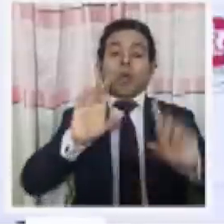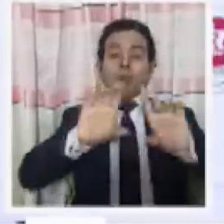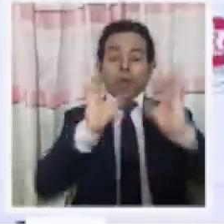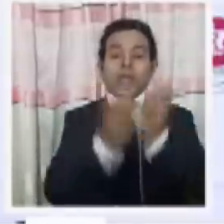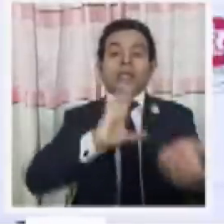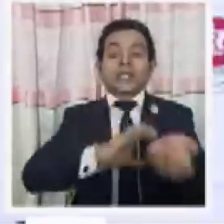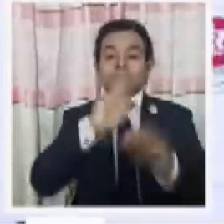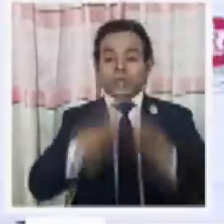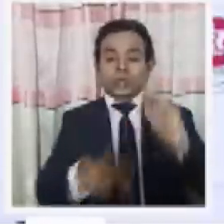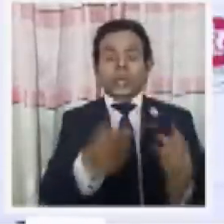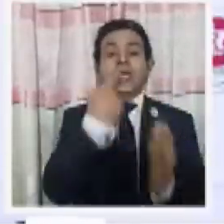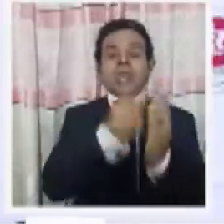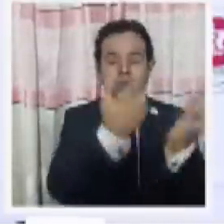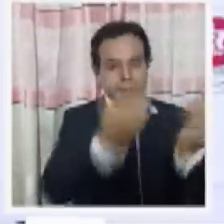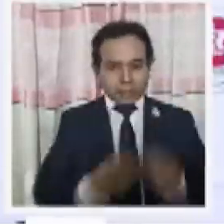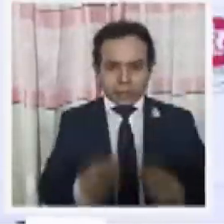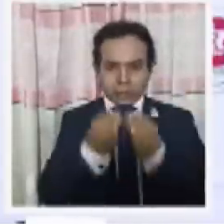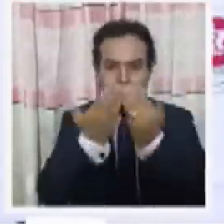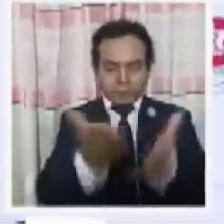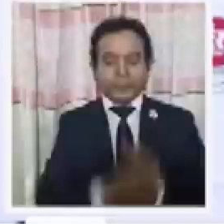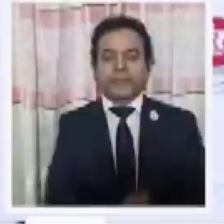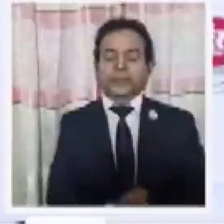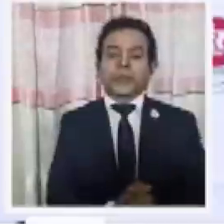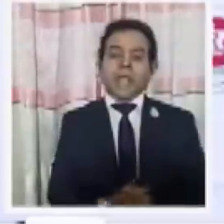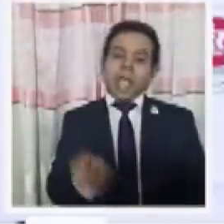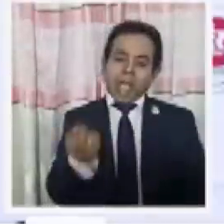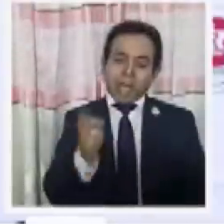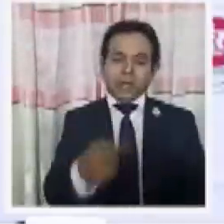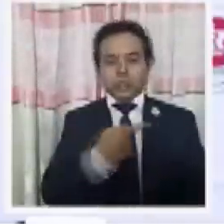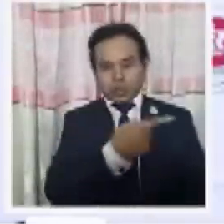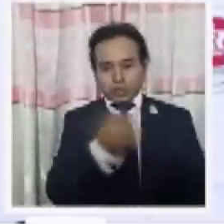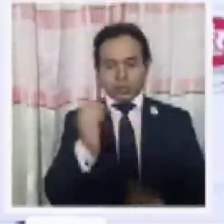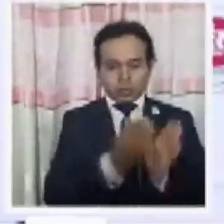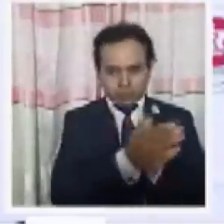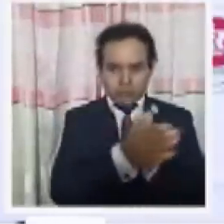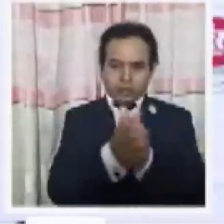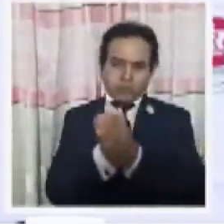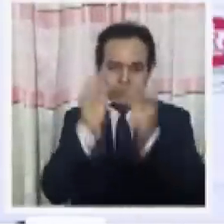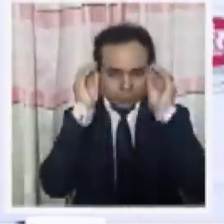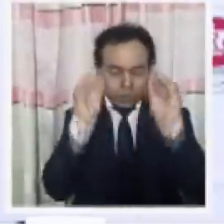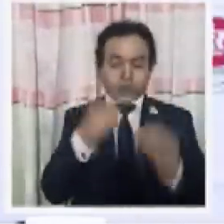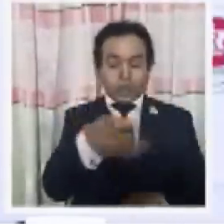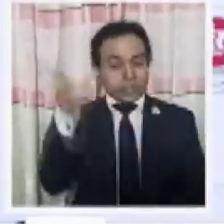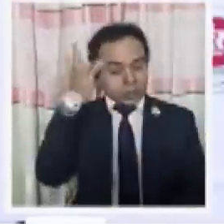দক্ষিণ পূর্ব এশিয়ার এবং বিশ্ব পরিস্থিতির সূত্র বিশ্ব স্বাস্থ্য সংস্থা সিচুয়েশন রিপোর্ট 13 জুলাই 2020।